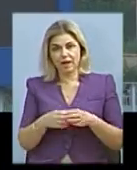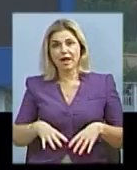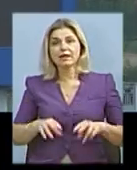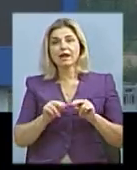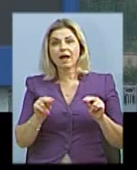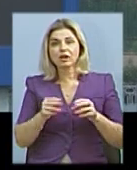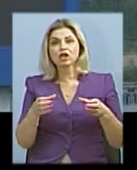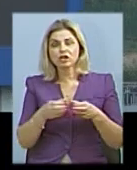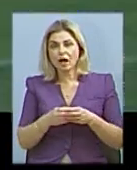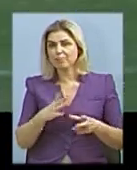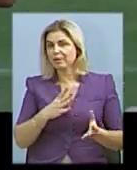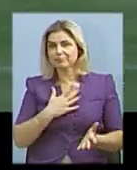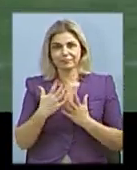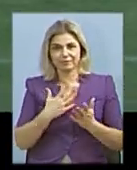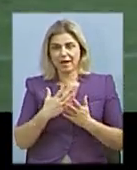господарів не стримував емоцій.